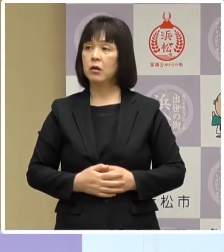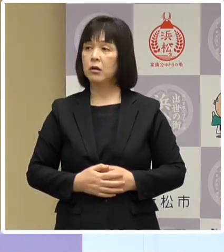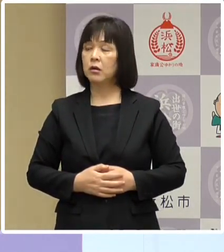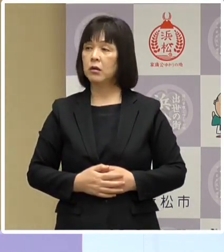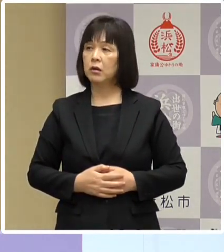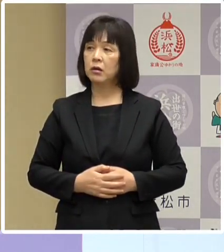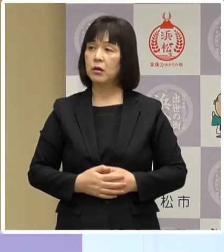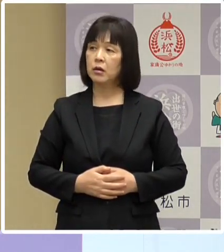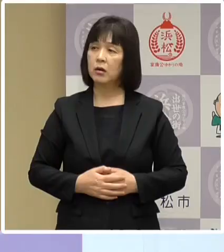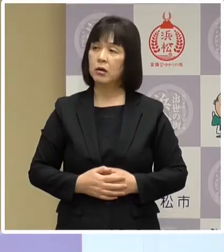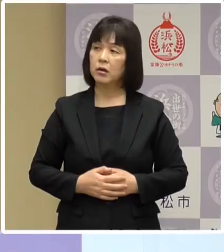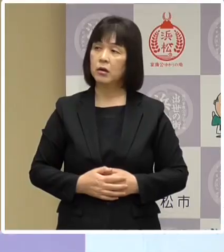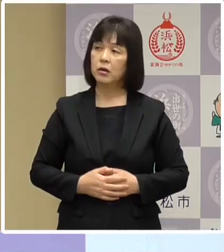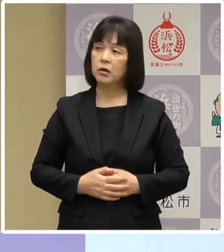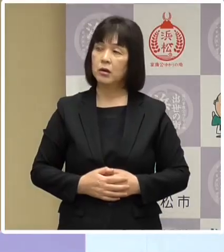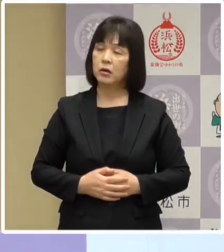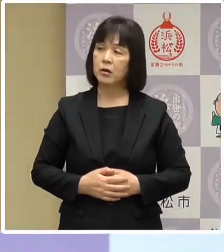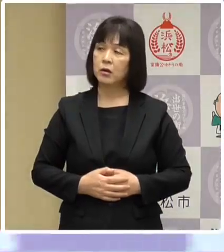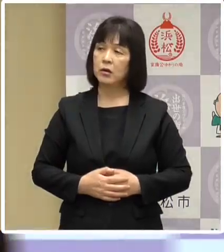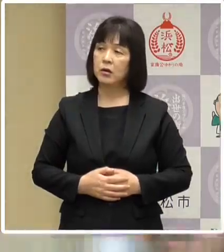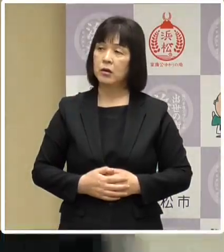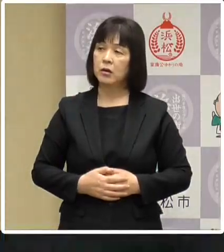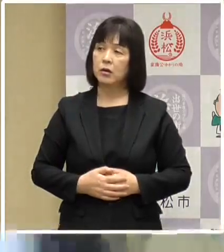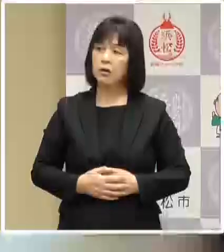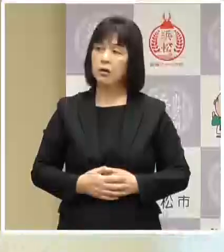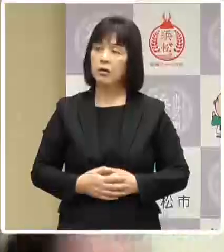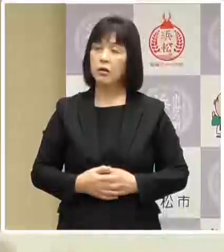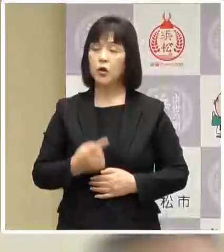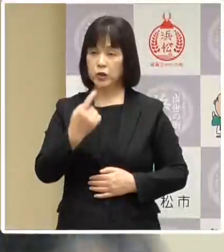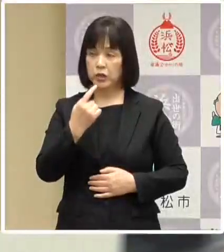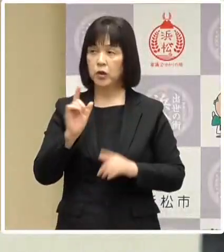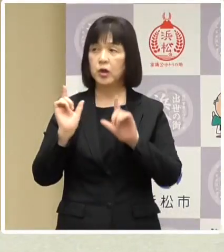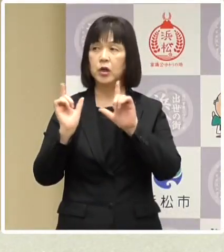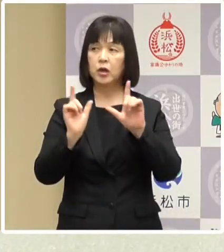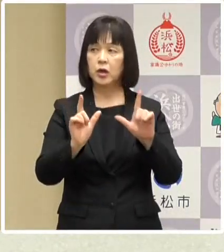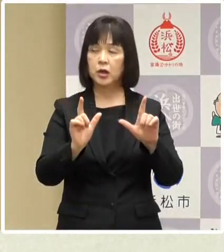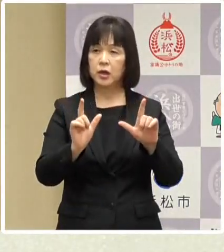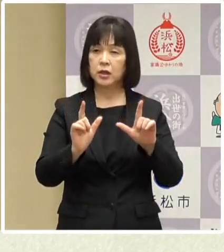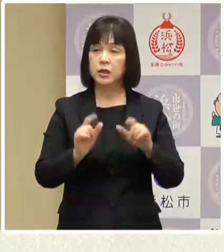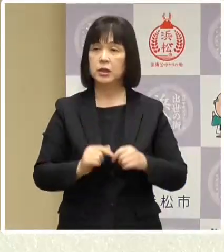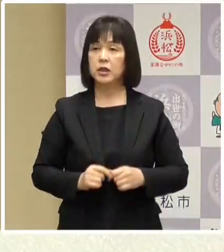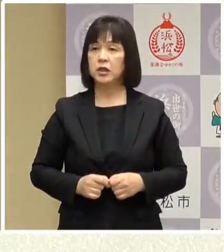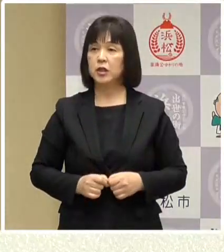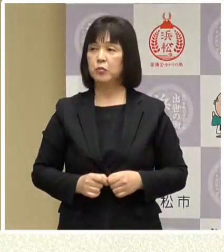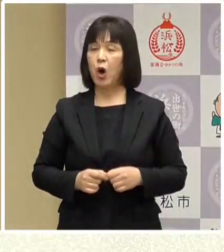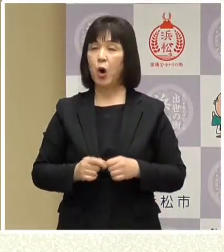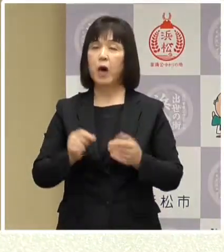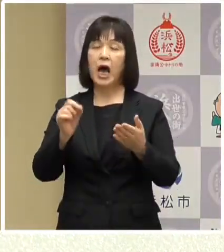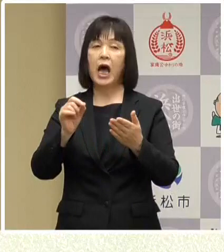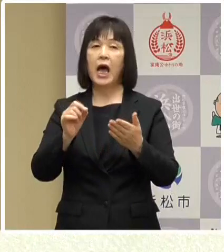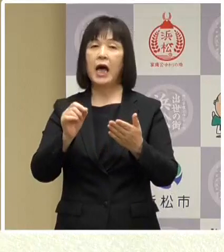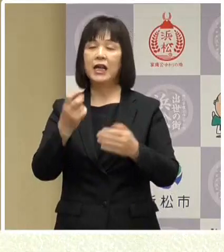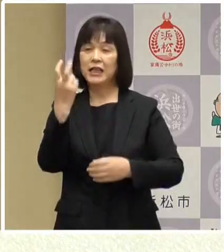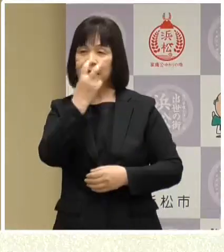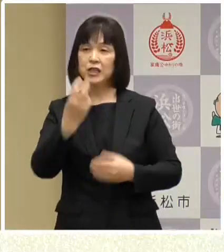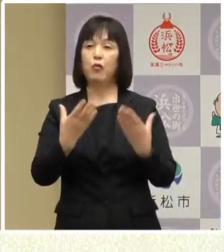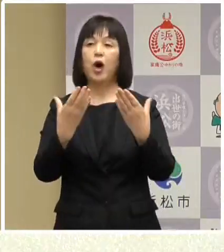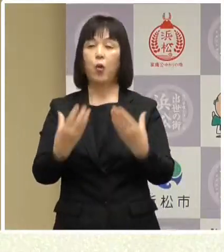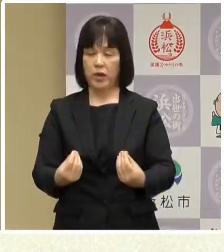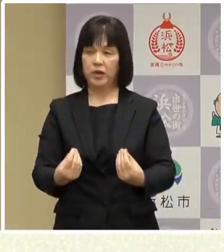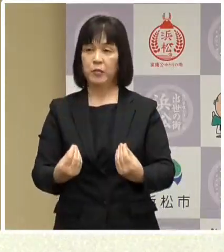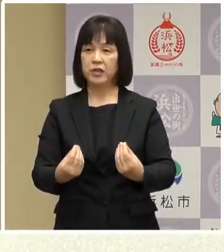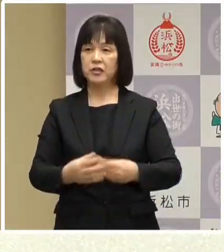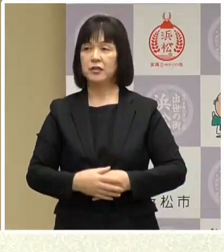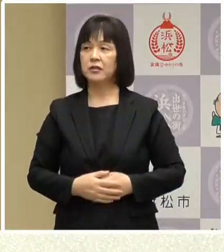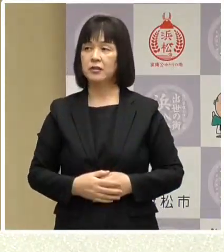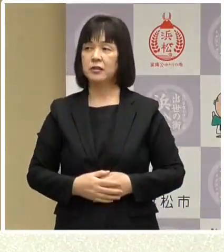わかりたい。 発掘調査ですけれども、発掘調査は一旦終わってます。で、ドラマ館に立っているところには